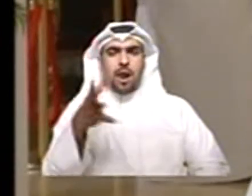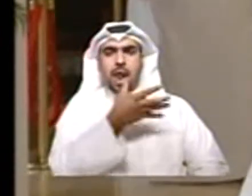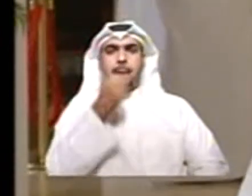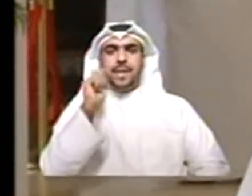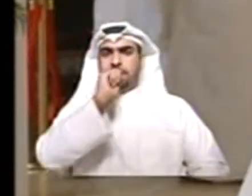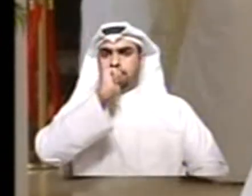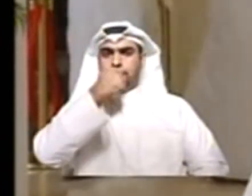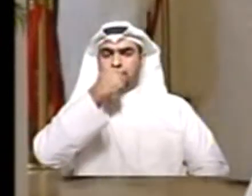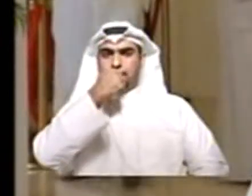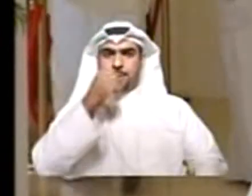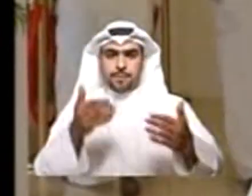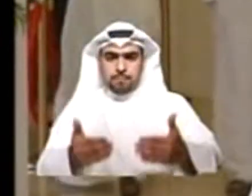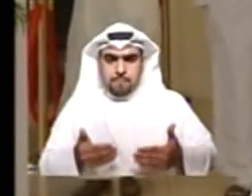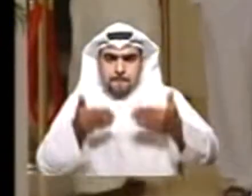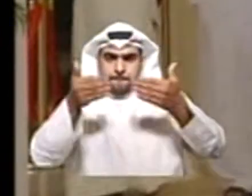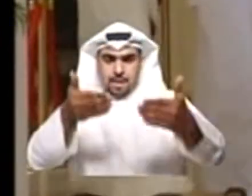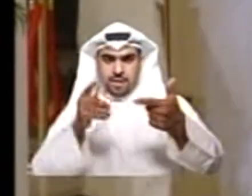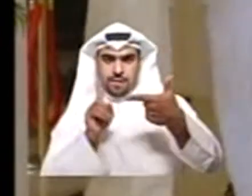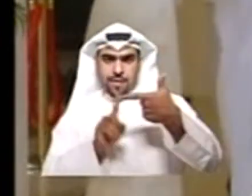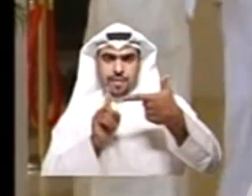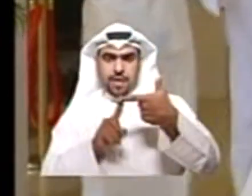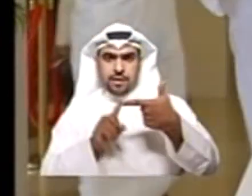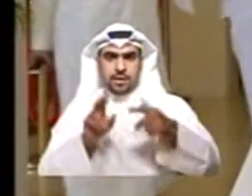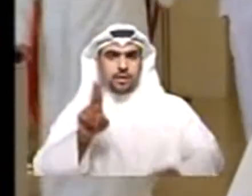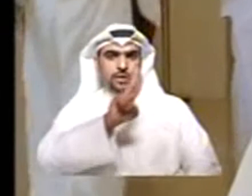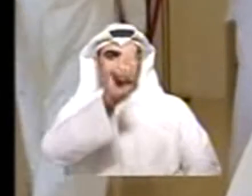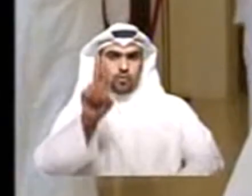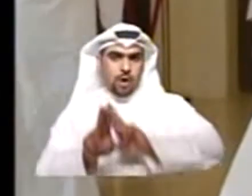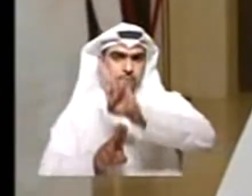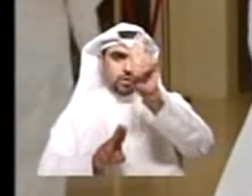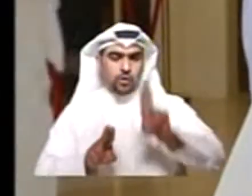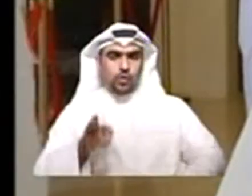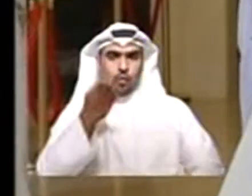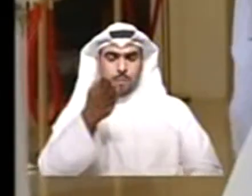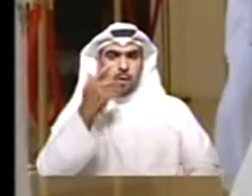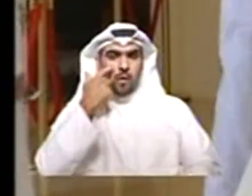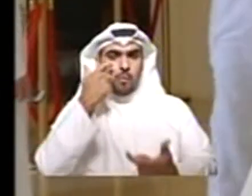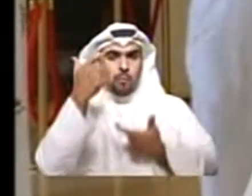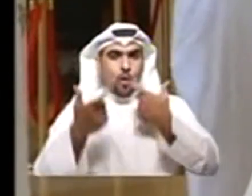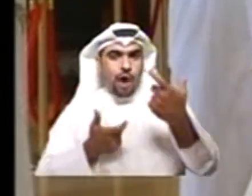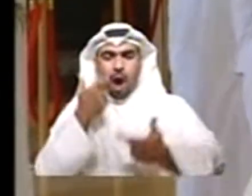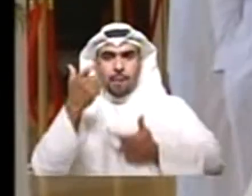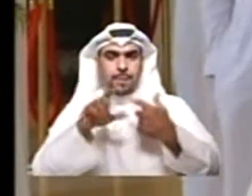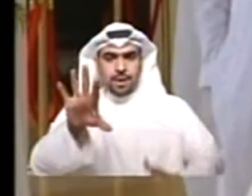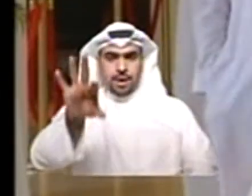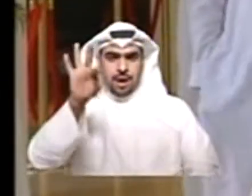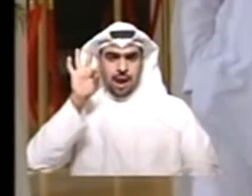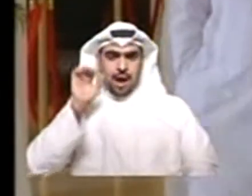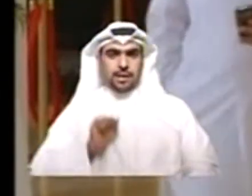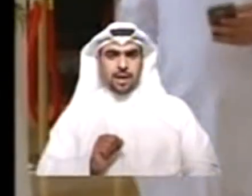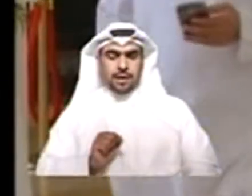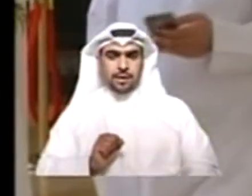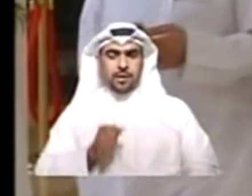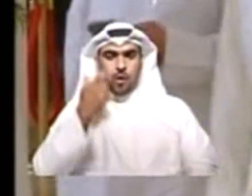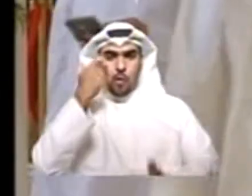بند استجواب بند انتخاب مراقب مجلس الأمة ومراقب مجلس